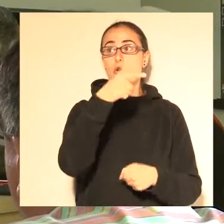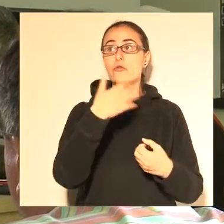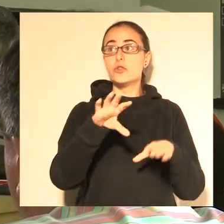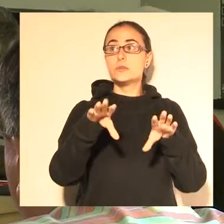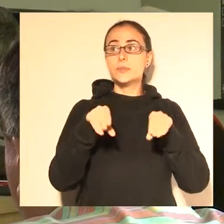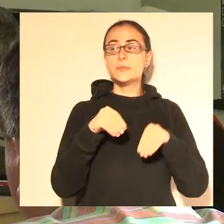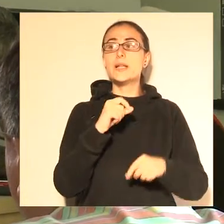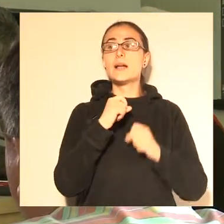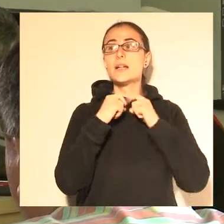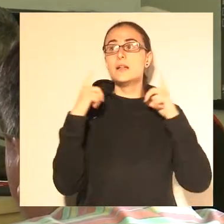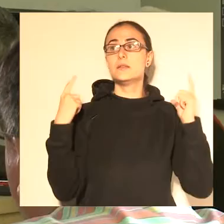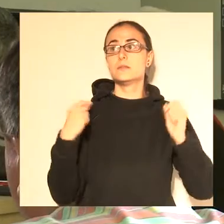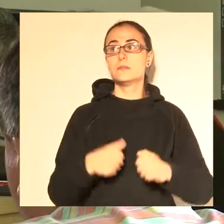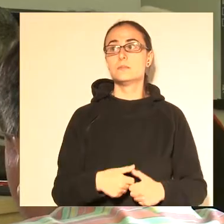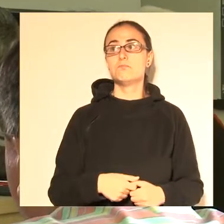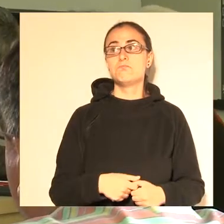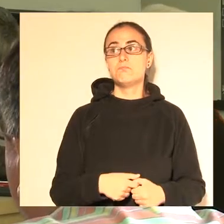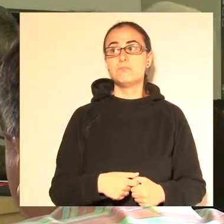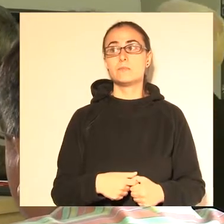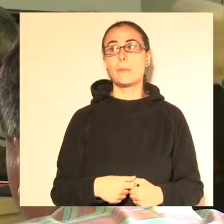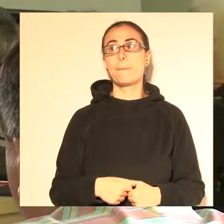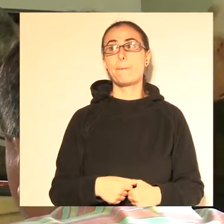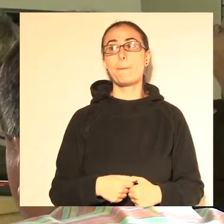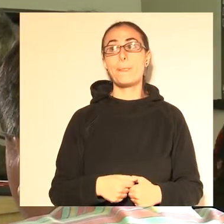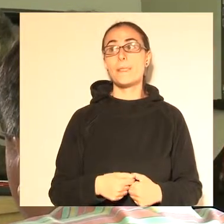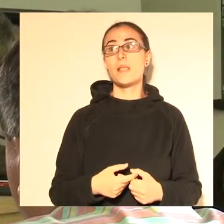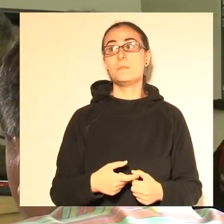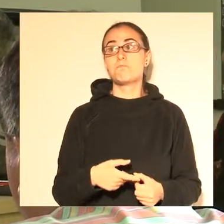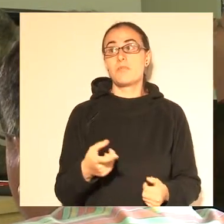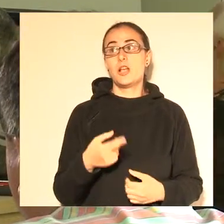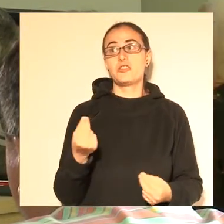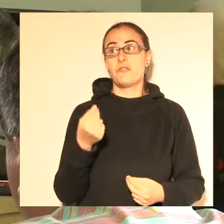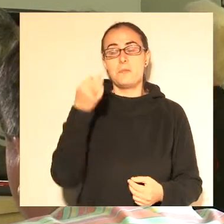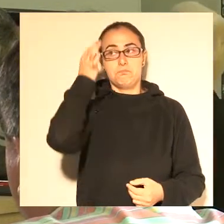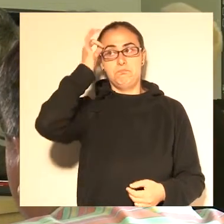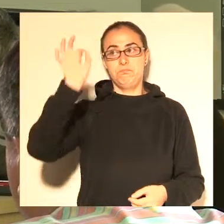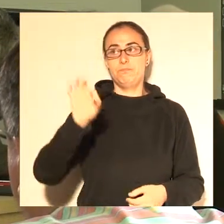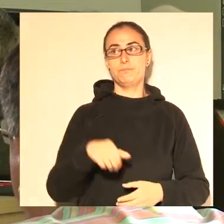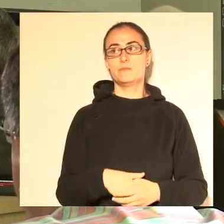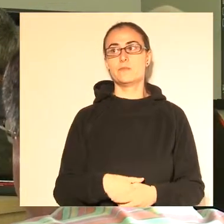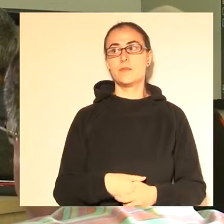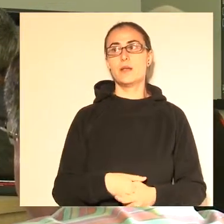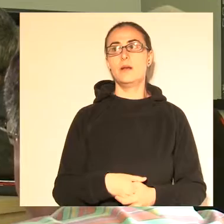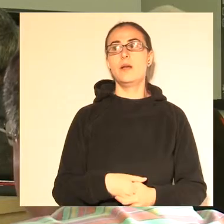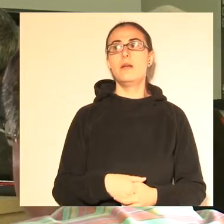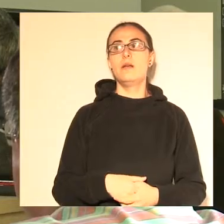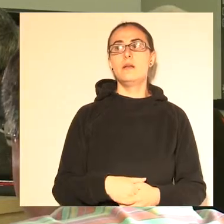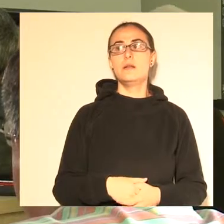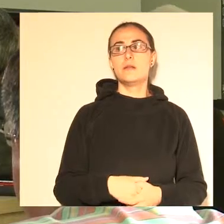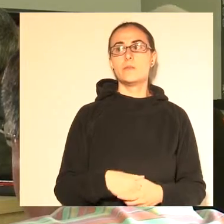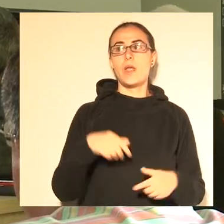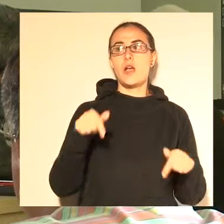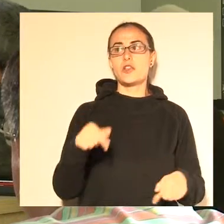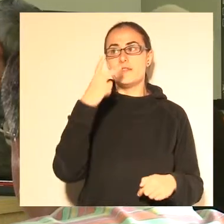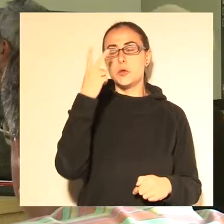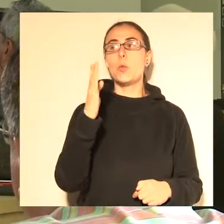gite la grădiniță îi No mă depășește fenomenul aici de